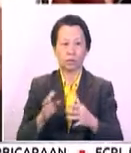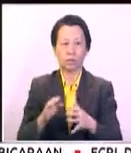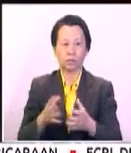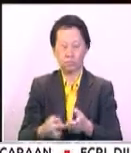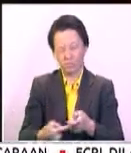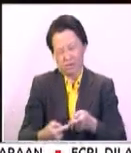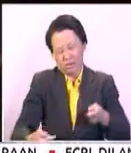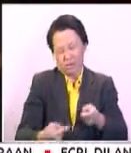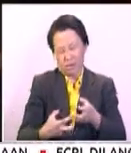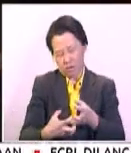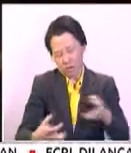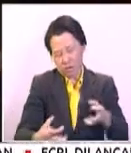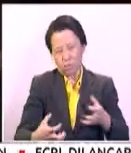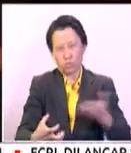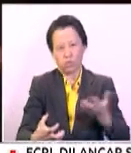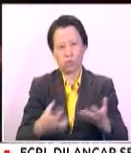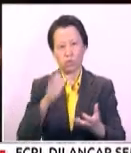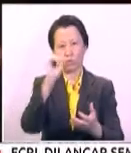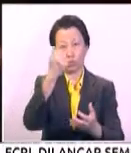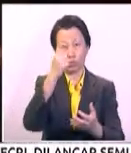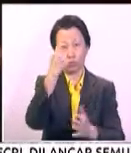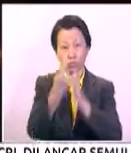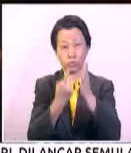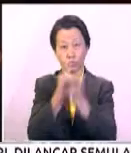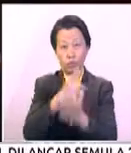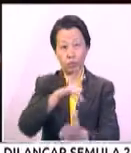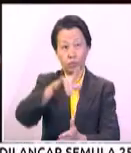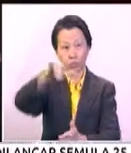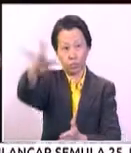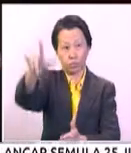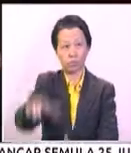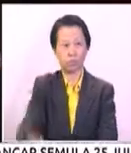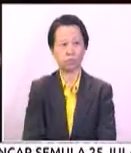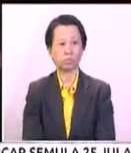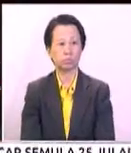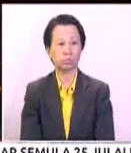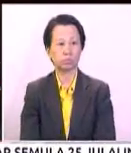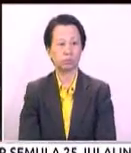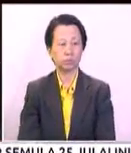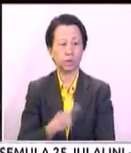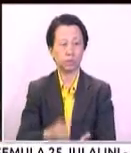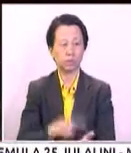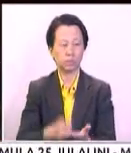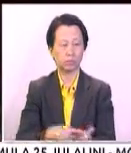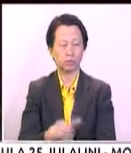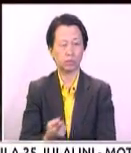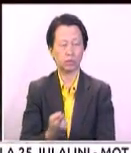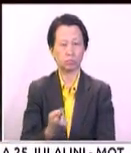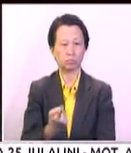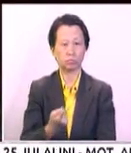otot ketika hampir 10 jam penerbangan. Kadang-kadang diorang travel seorang ataupun